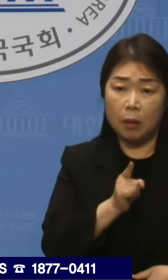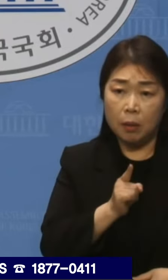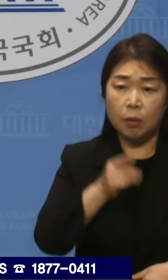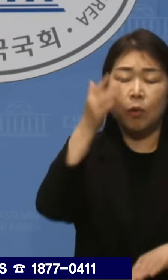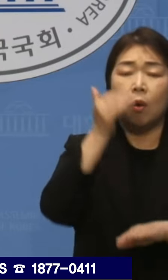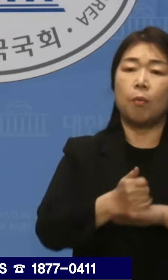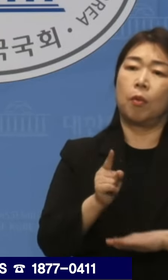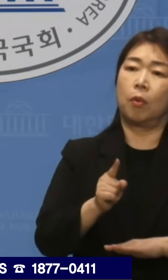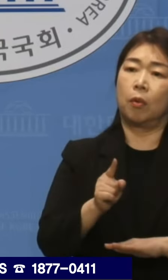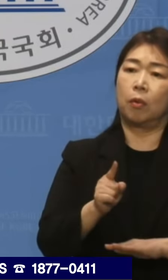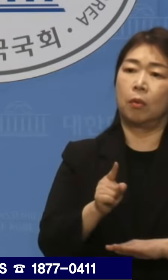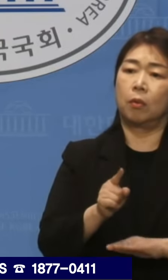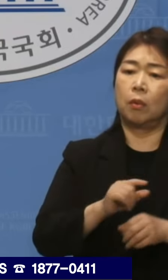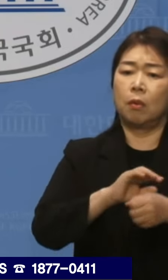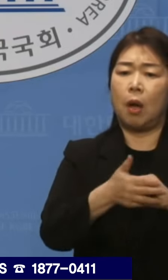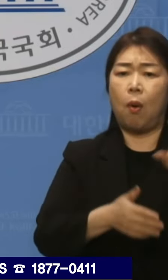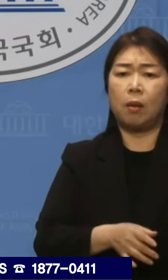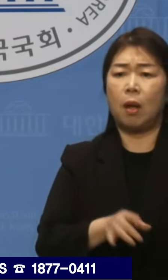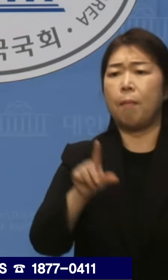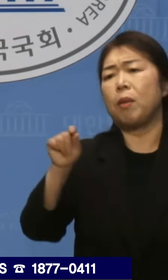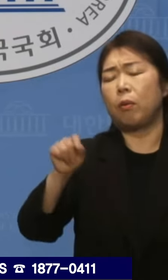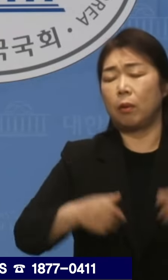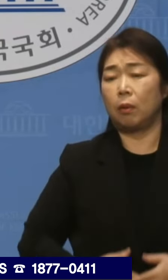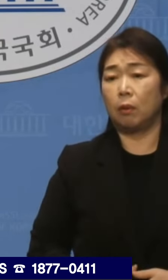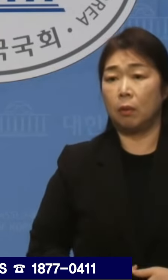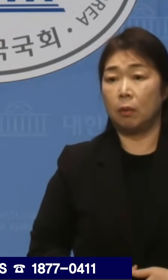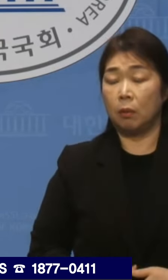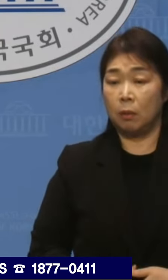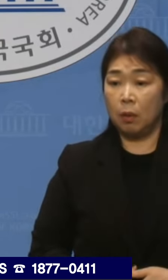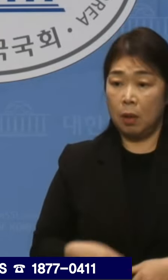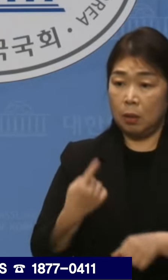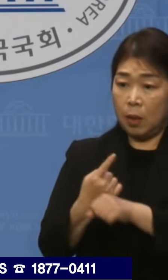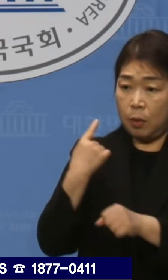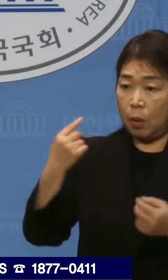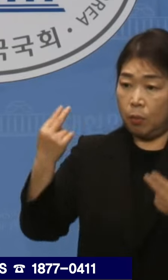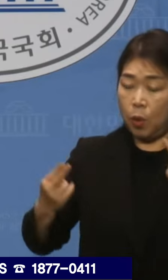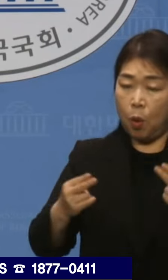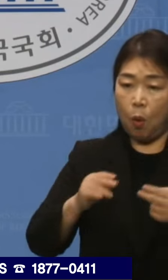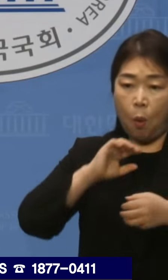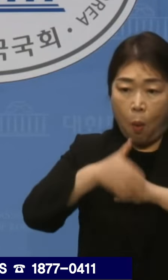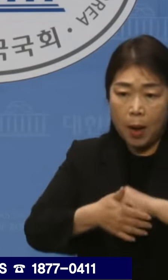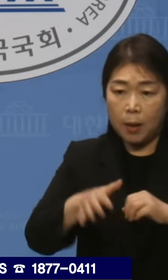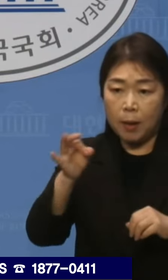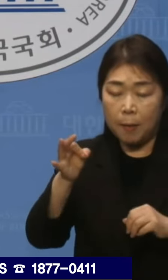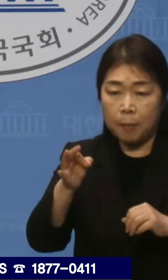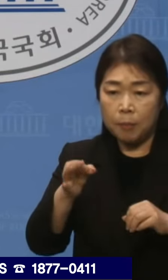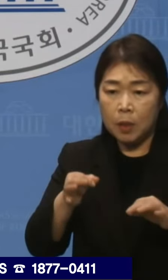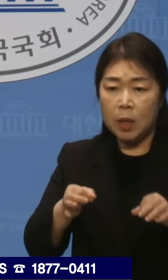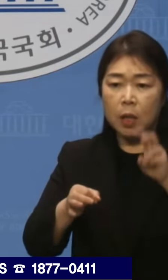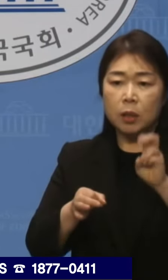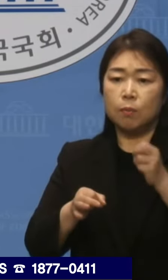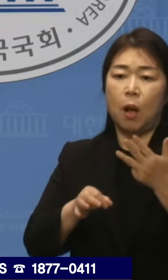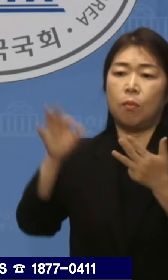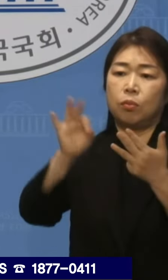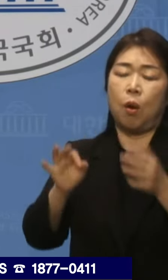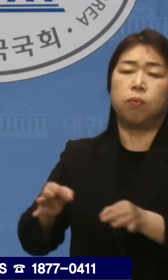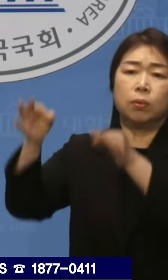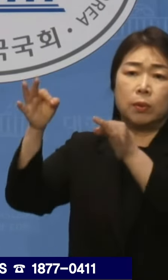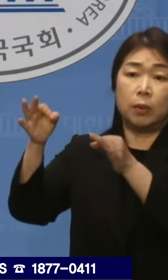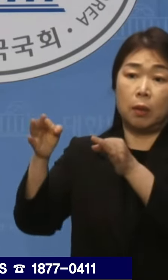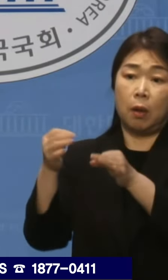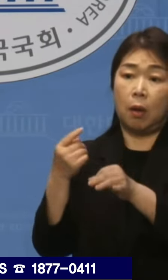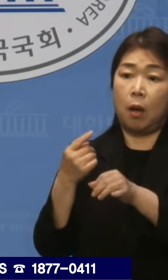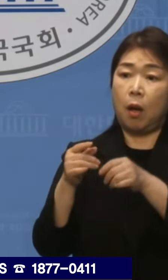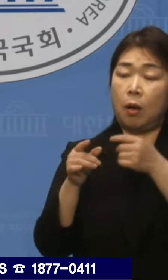지난달 과일 가격이 작년에 비해 28% 넘게 오르면서 물가 상승을 견인하며 지난달 식료품